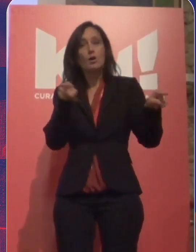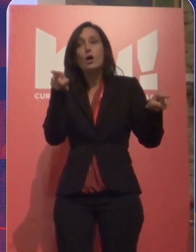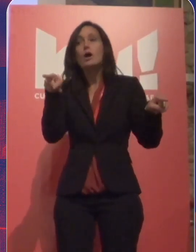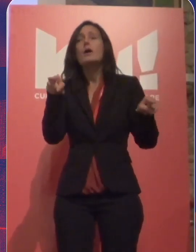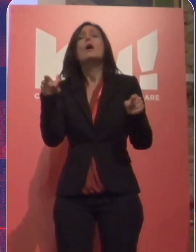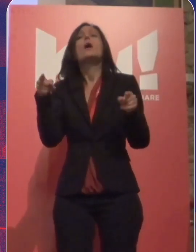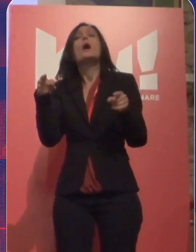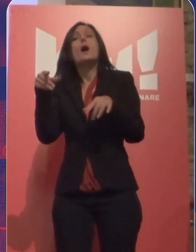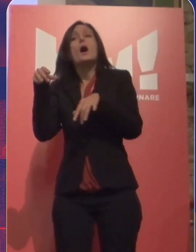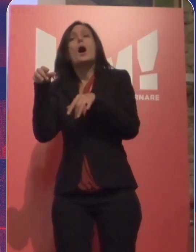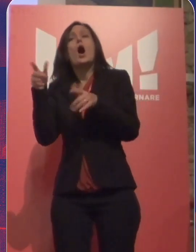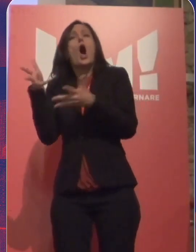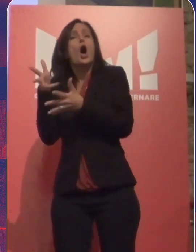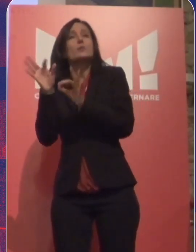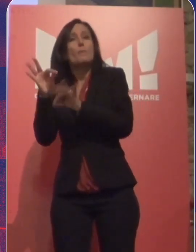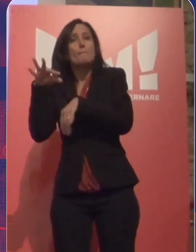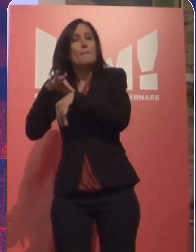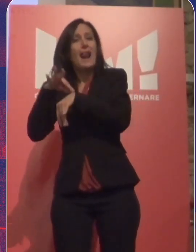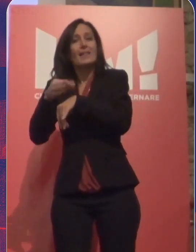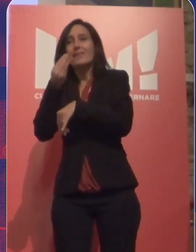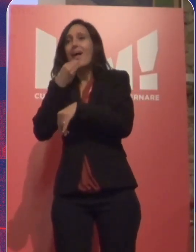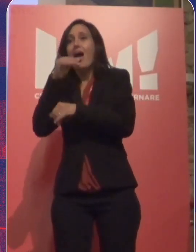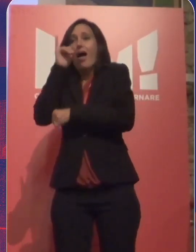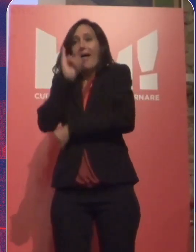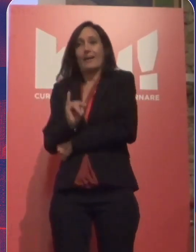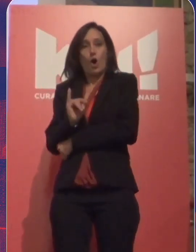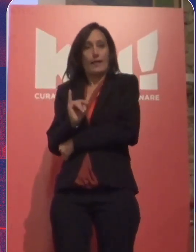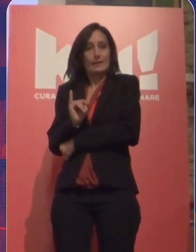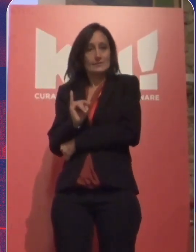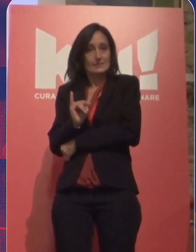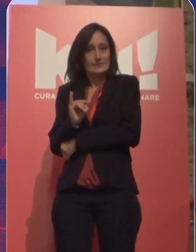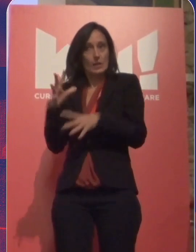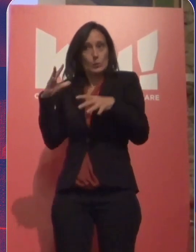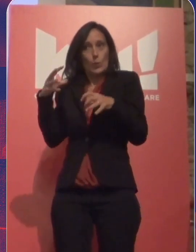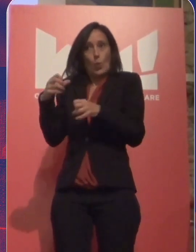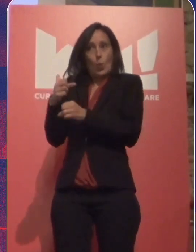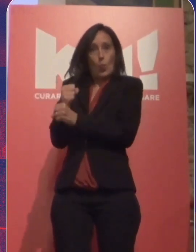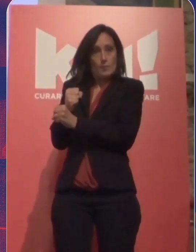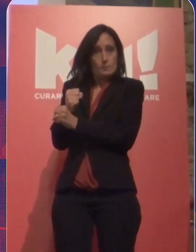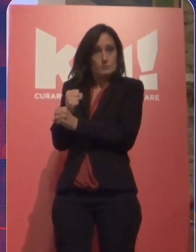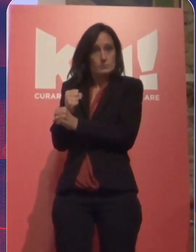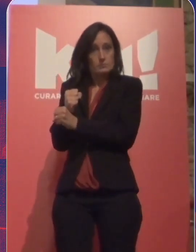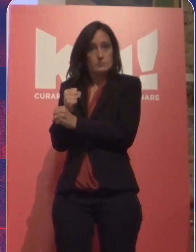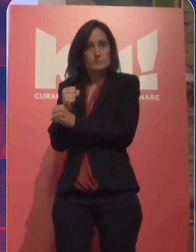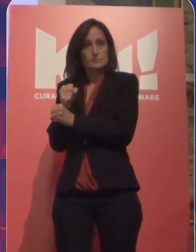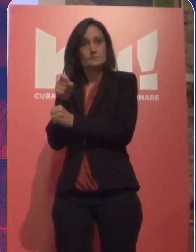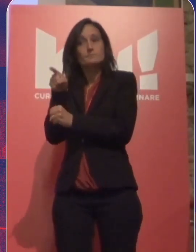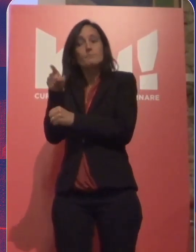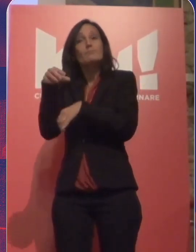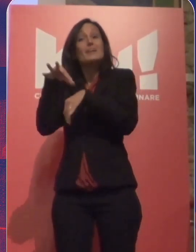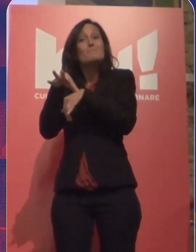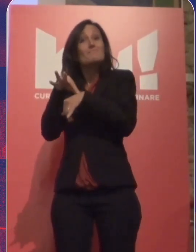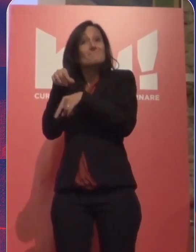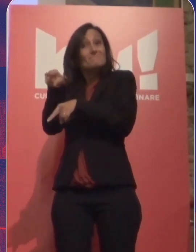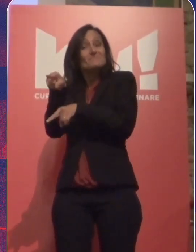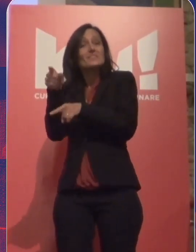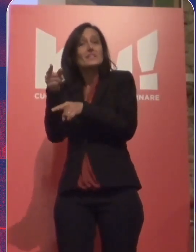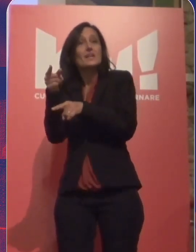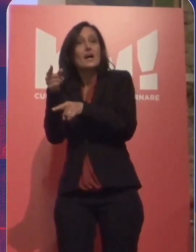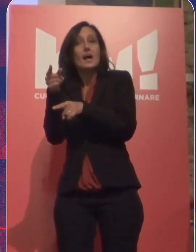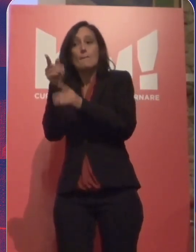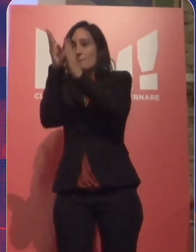restrittivo dove l'anoressia è veramente quella posizione del soggetto